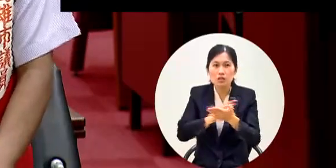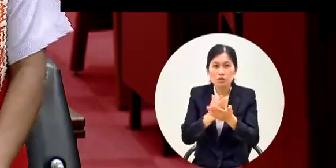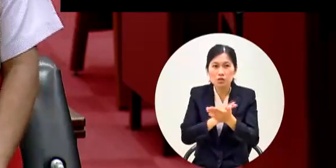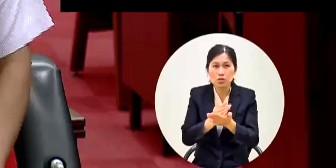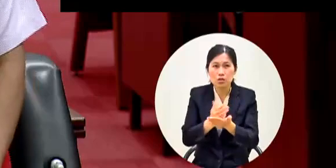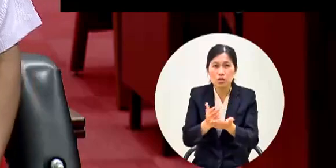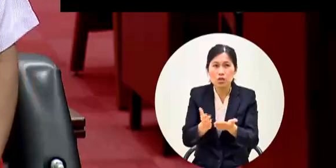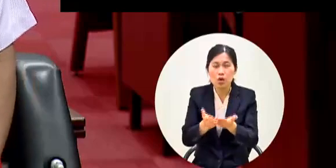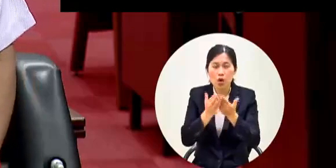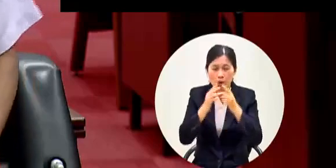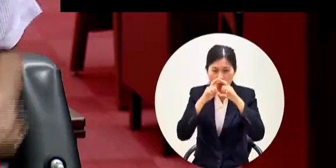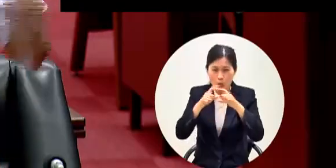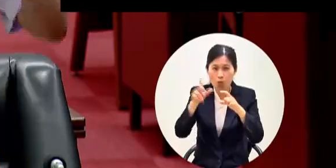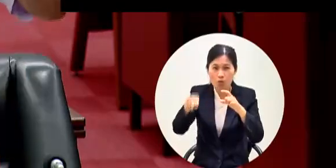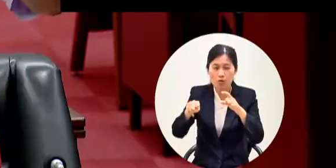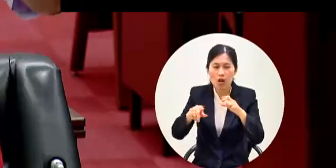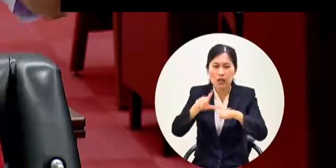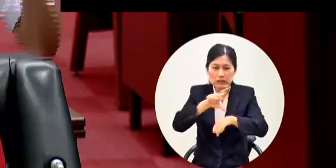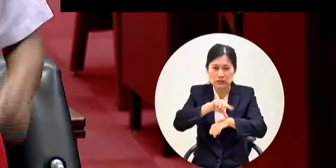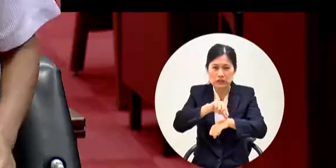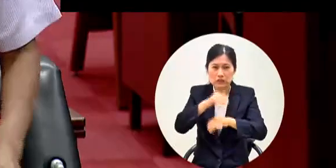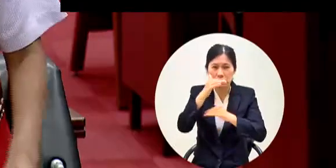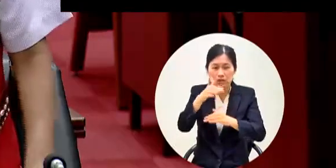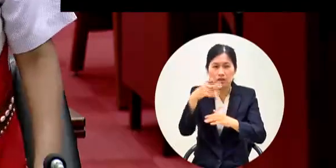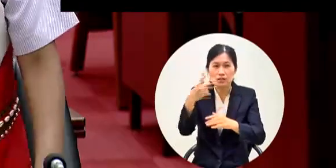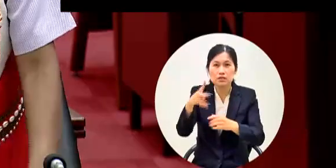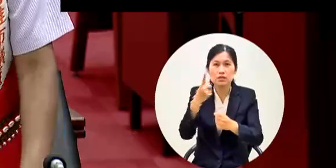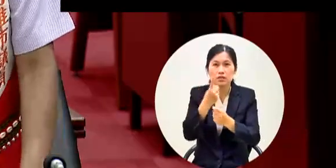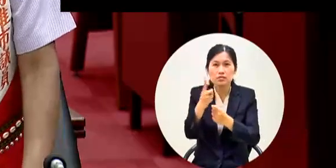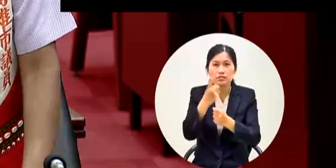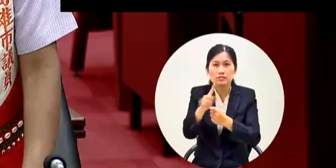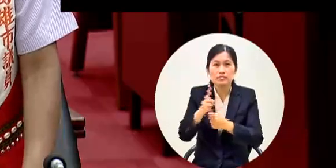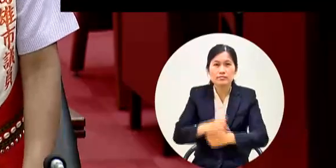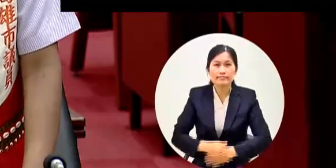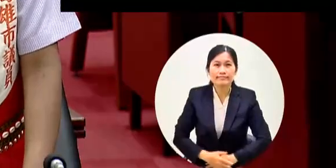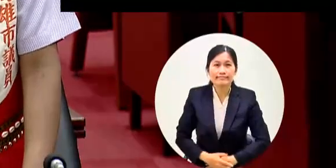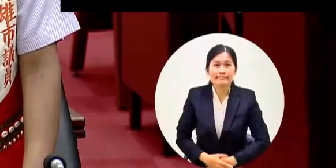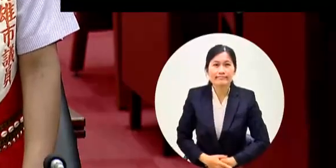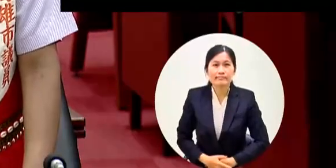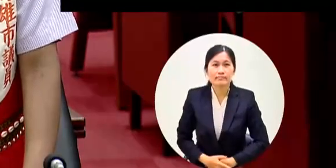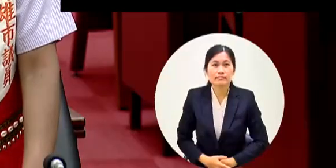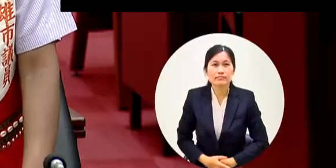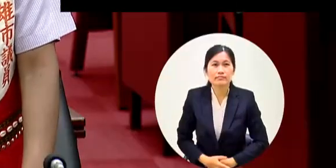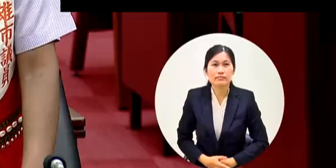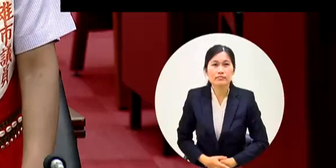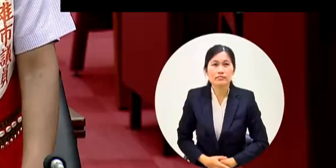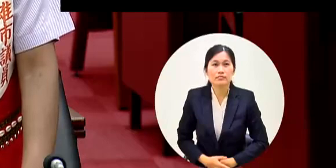的。希望教育局要把双语